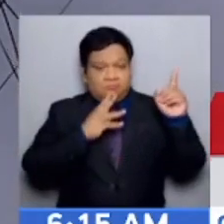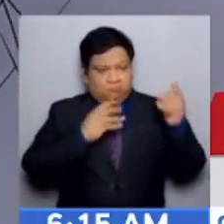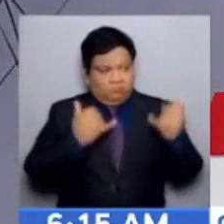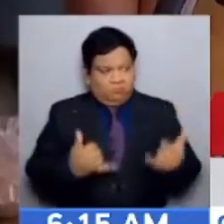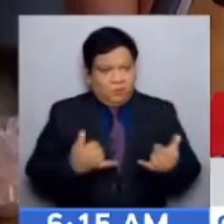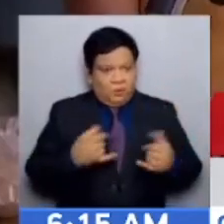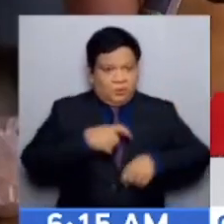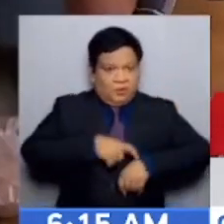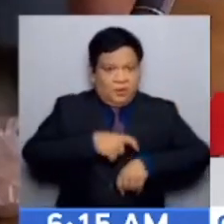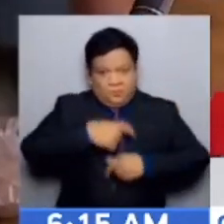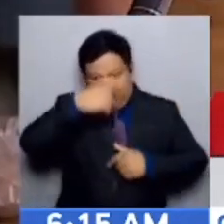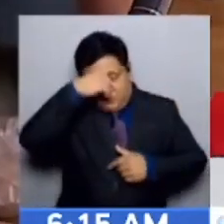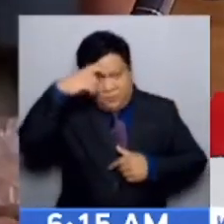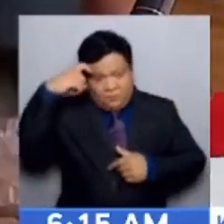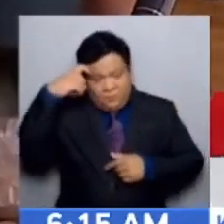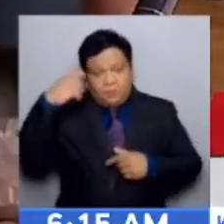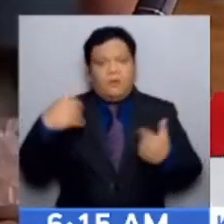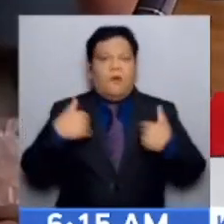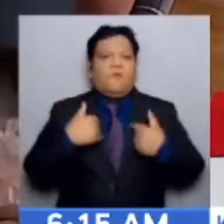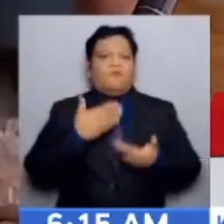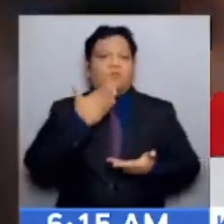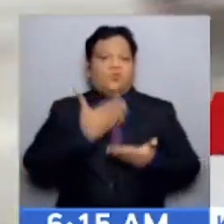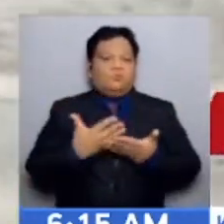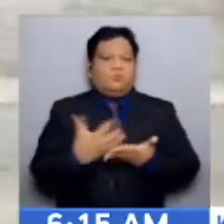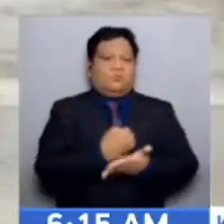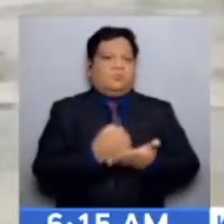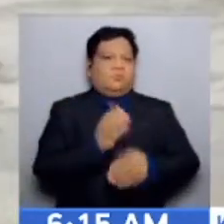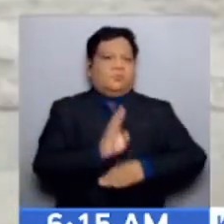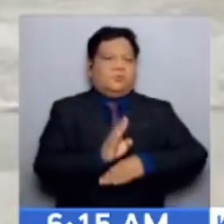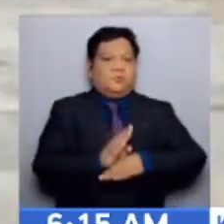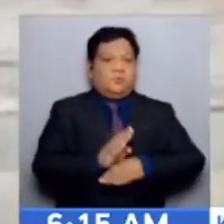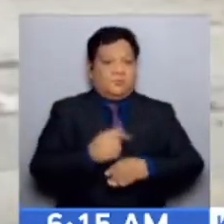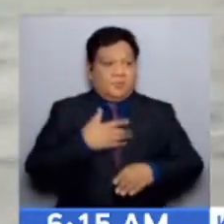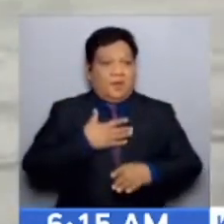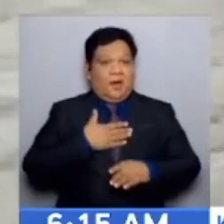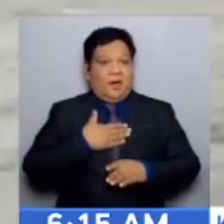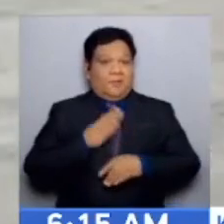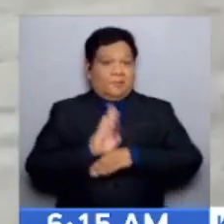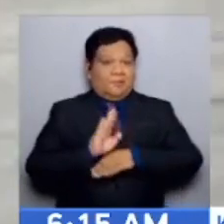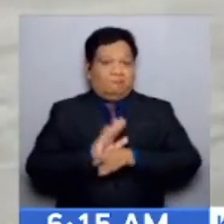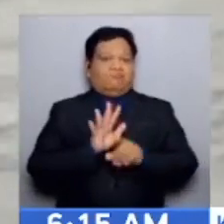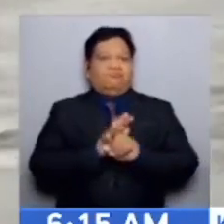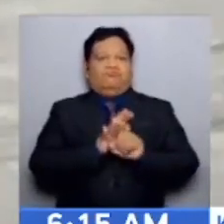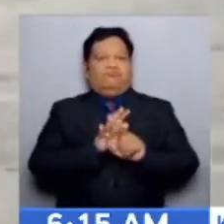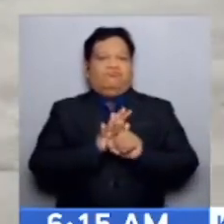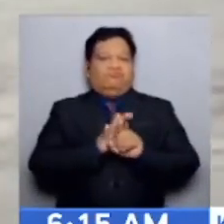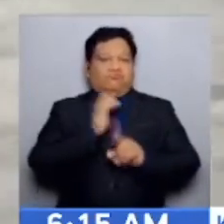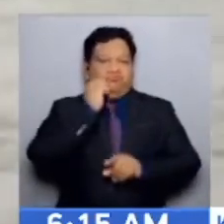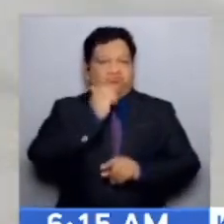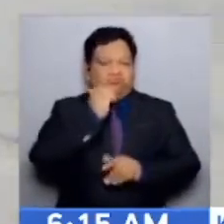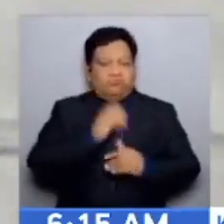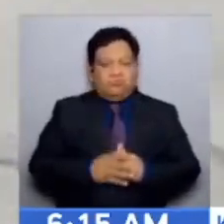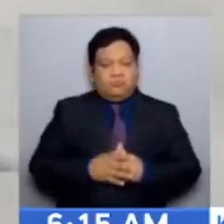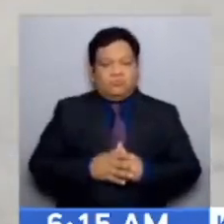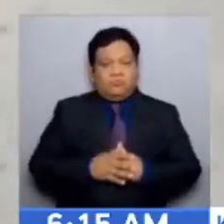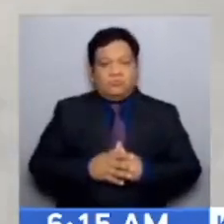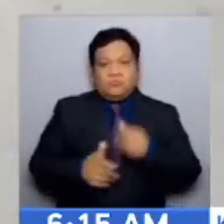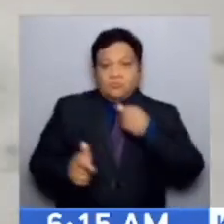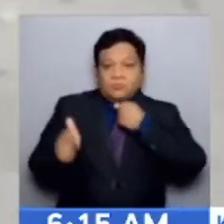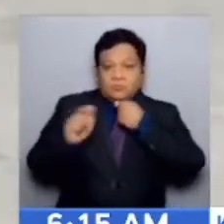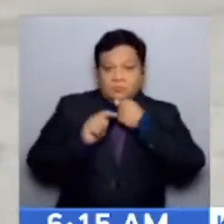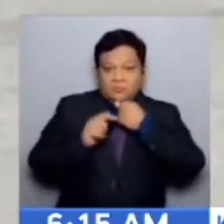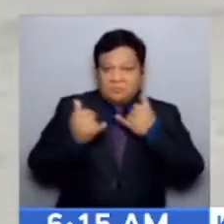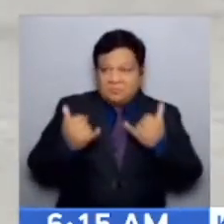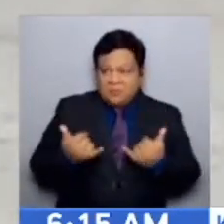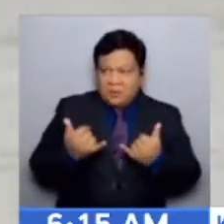summer. Pero yung halo-halo ko talaga yung binabalikan nila. Pero ngayong tila napapadalas na ang pagsungit ng mga